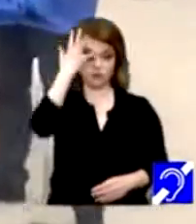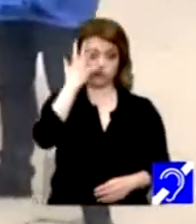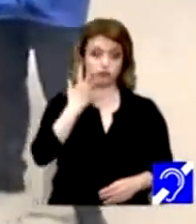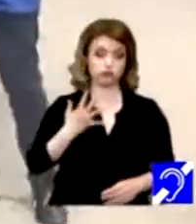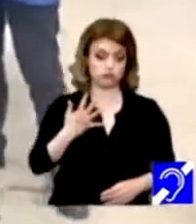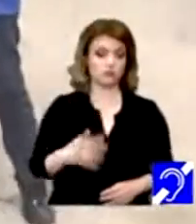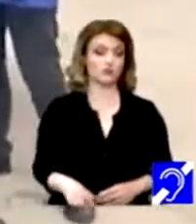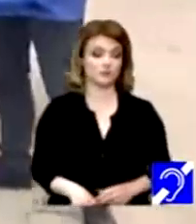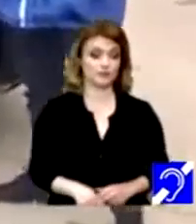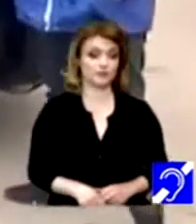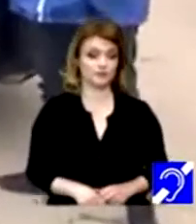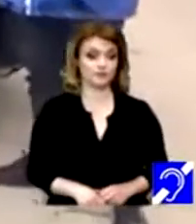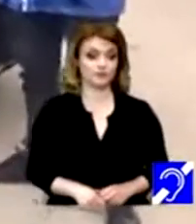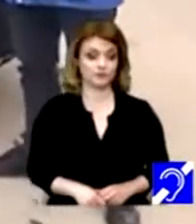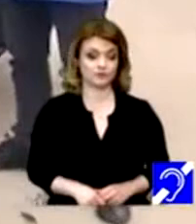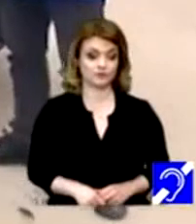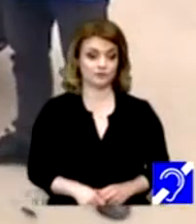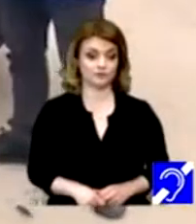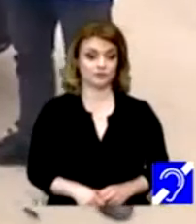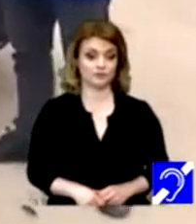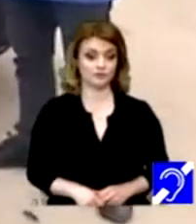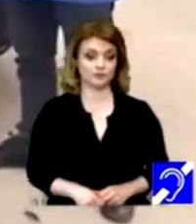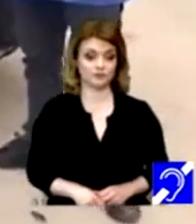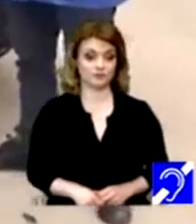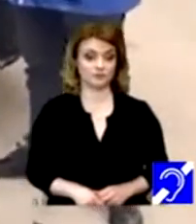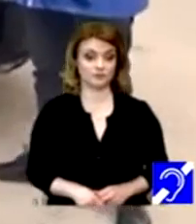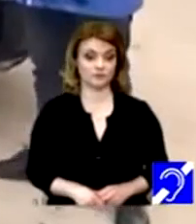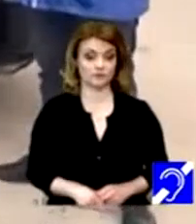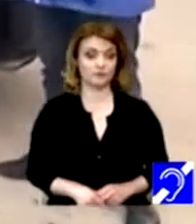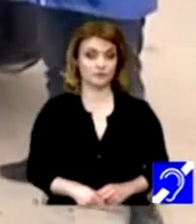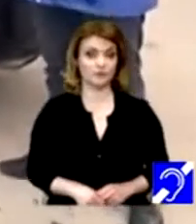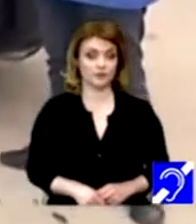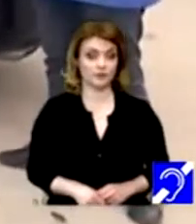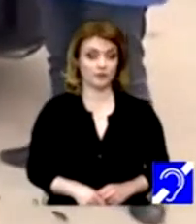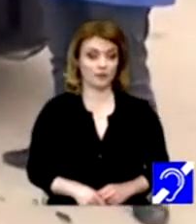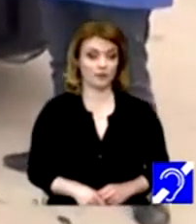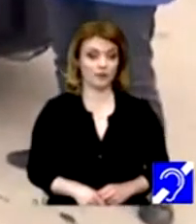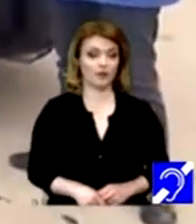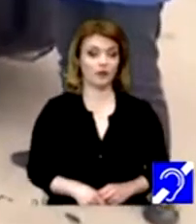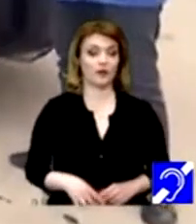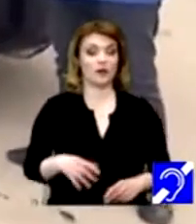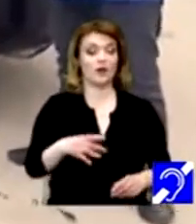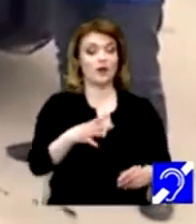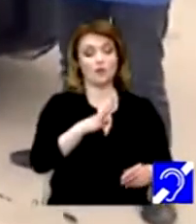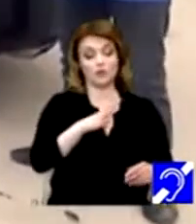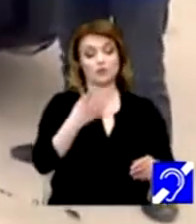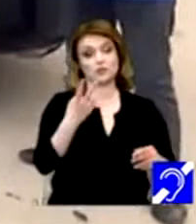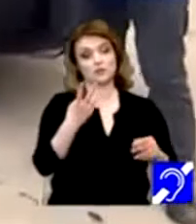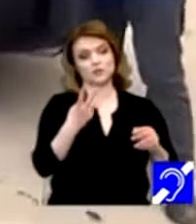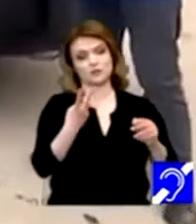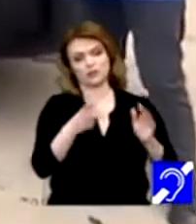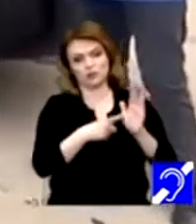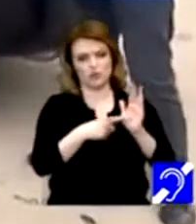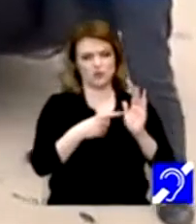mi-a curs în ochi. Am avut un live pe 26, eu m-am vaccinat și asta a fost luni sau